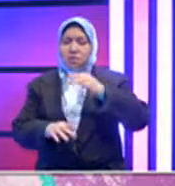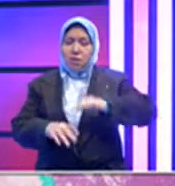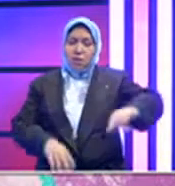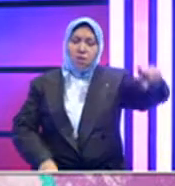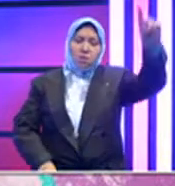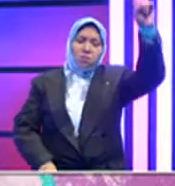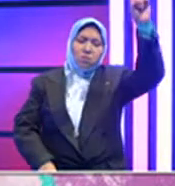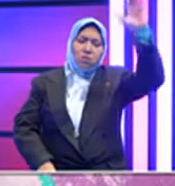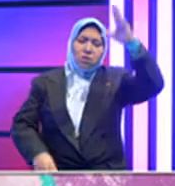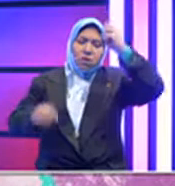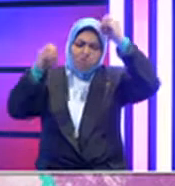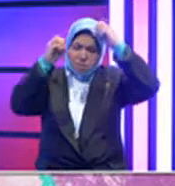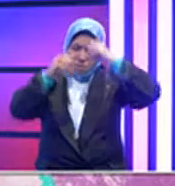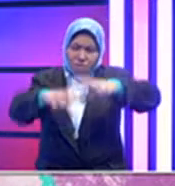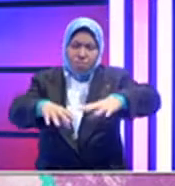nayati